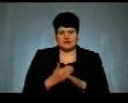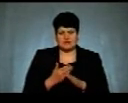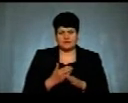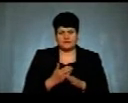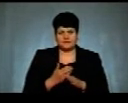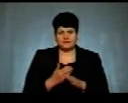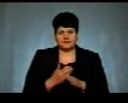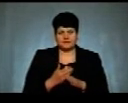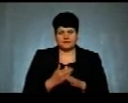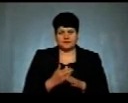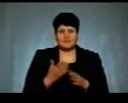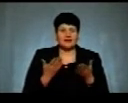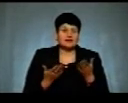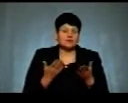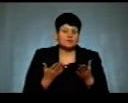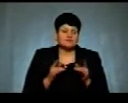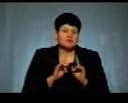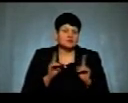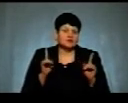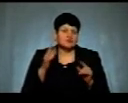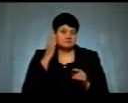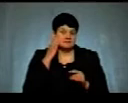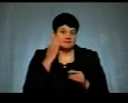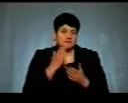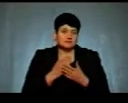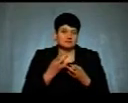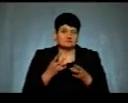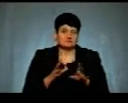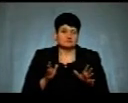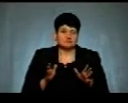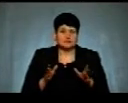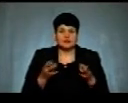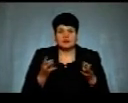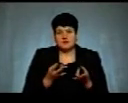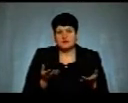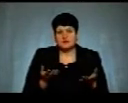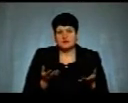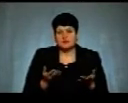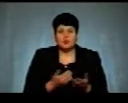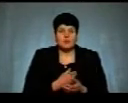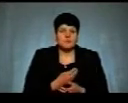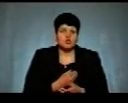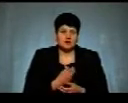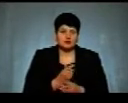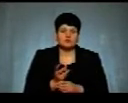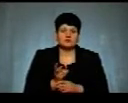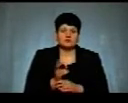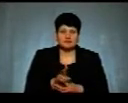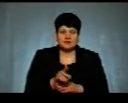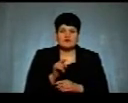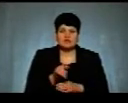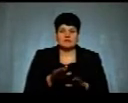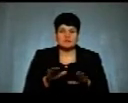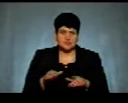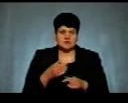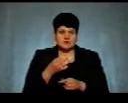яких надзвичайних здібностей мати не потрібно. Треба по бажанню з'явитися в ті місця, де